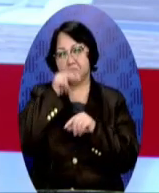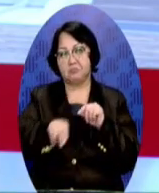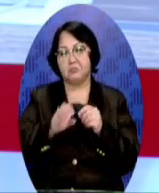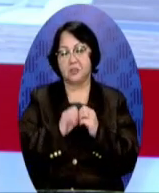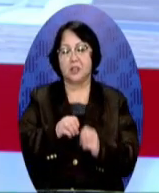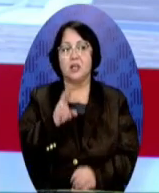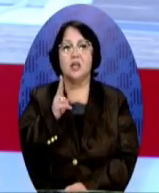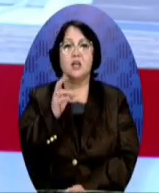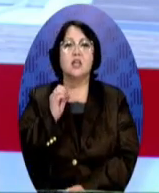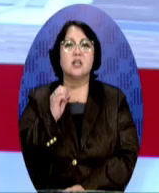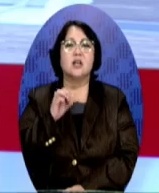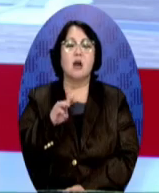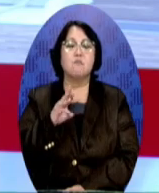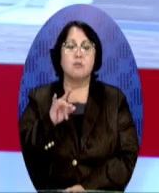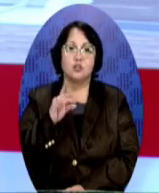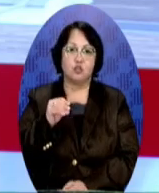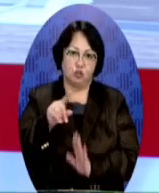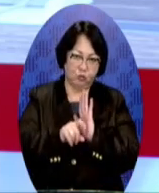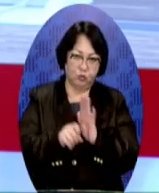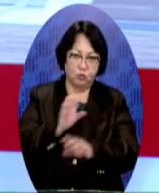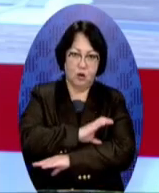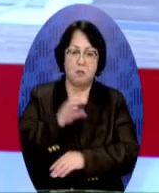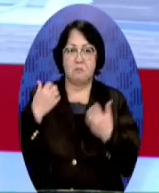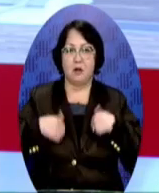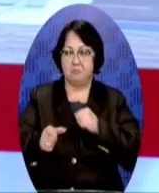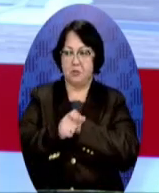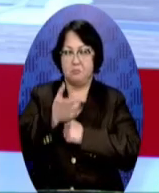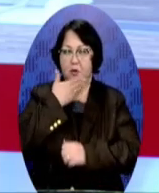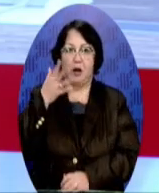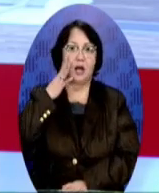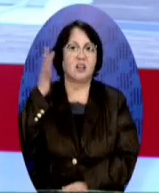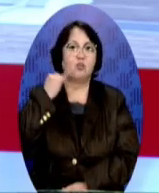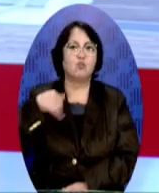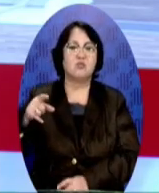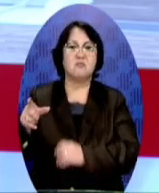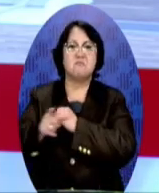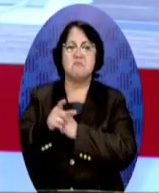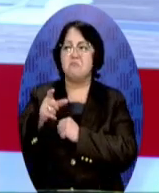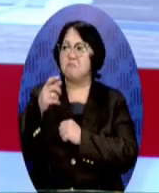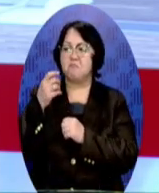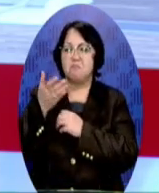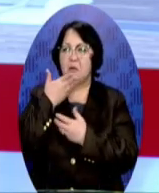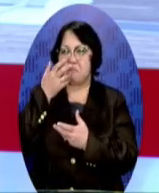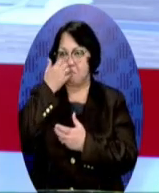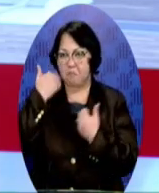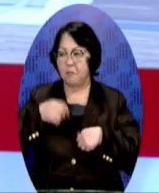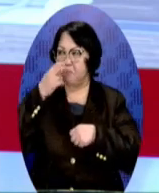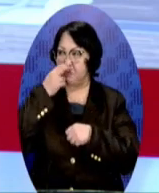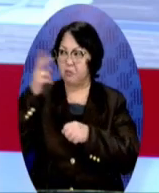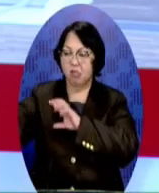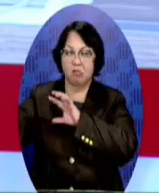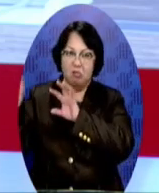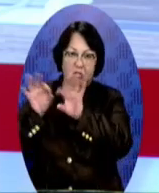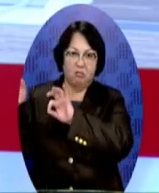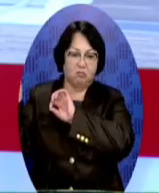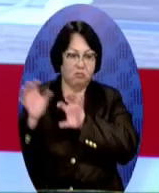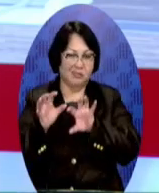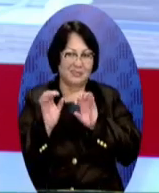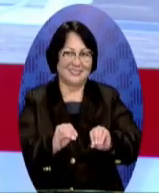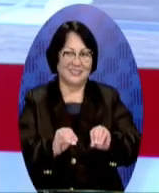Кембрижийн хөтөлбөрийн сургалттай сургуулиуд багшийн мэрэгжилгүй гадаад багш нарыг ажилуулдаг сургалтын чанар шаардлагын төвшөнд хүрэхгүй байгаа зөрчил илэрсэн